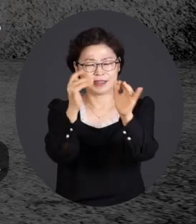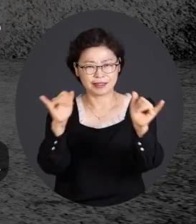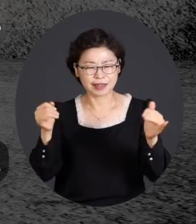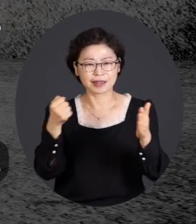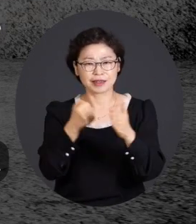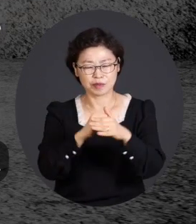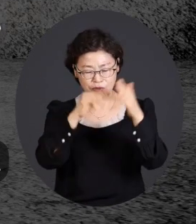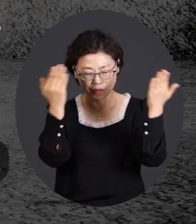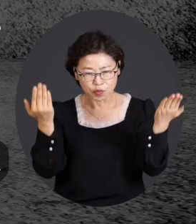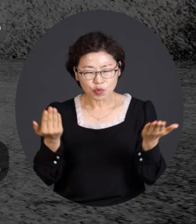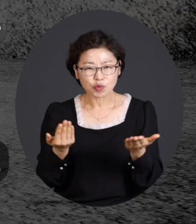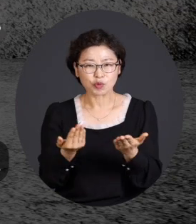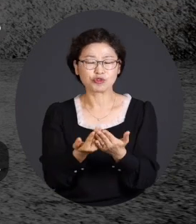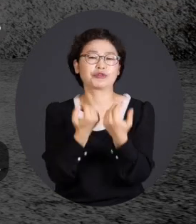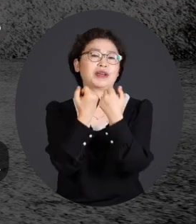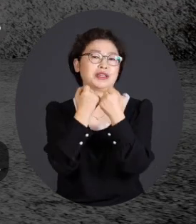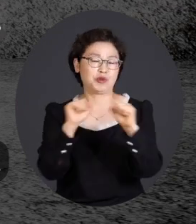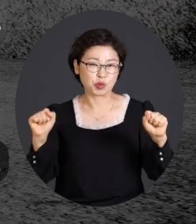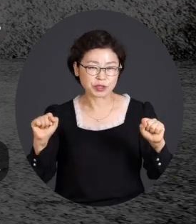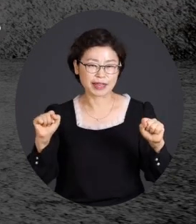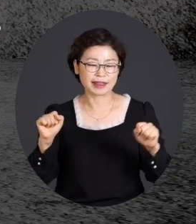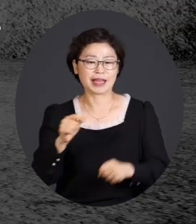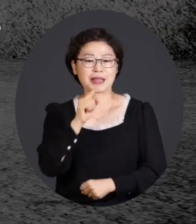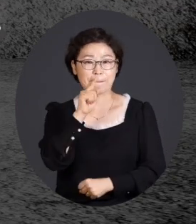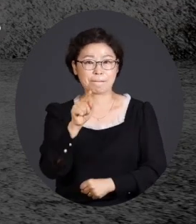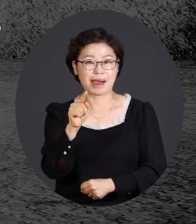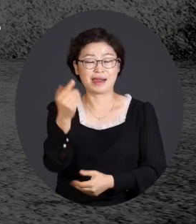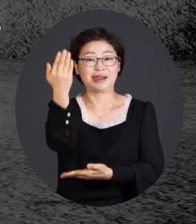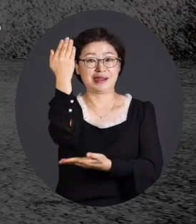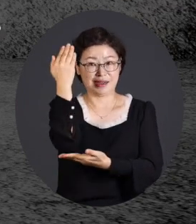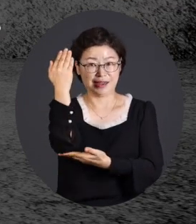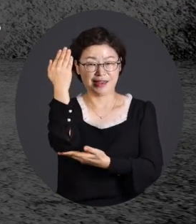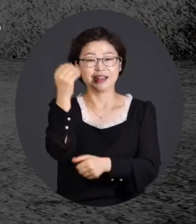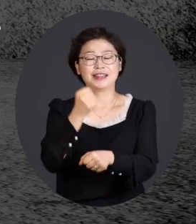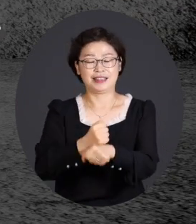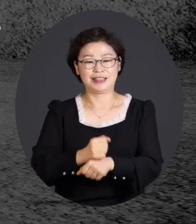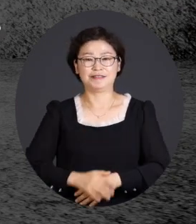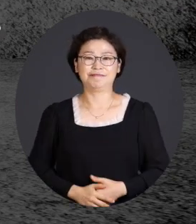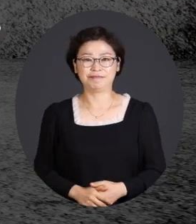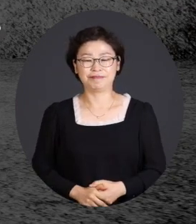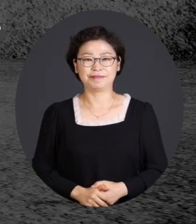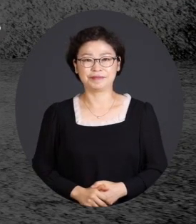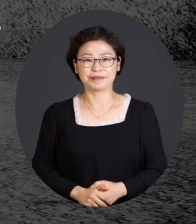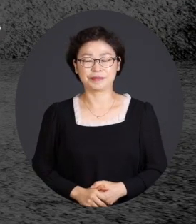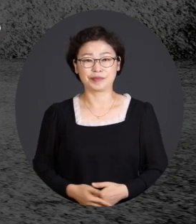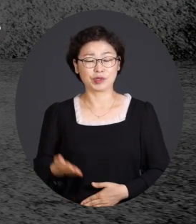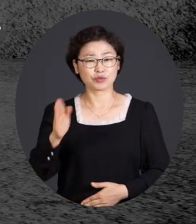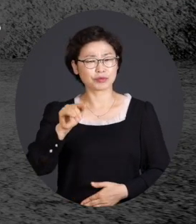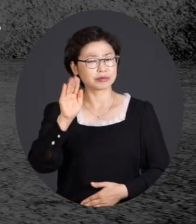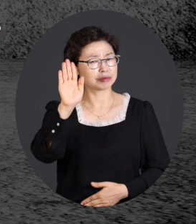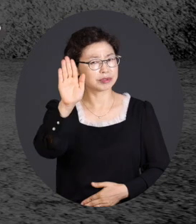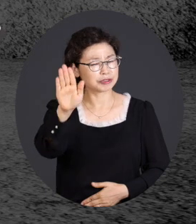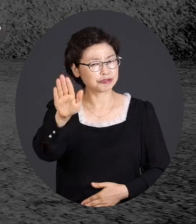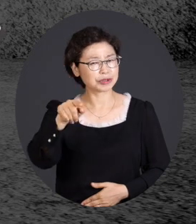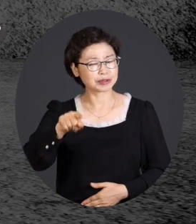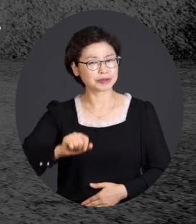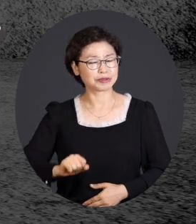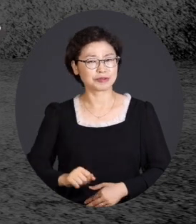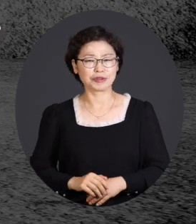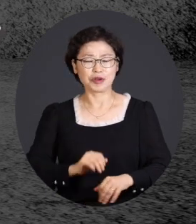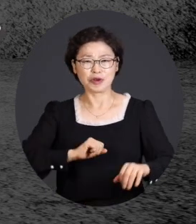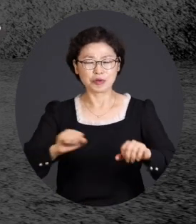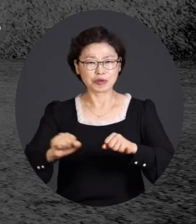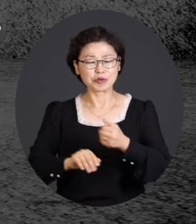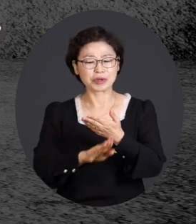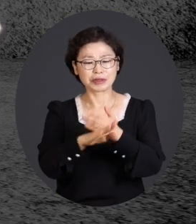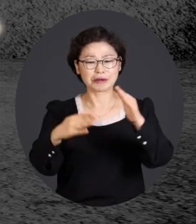모두가 용서한다는 뜻으로 비석을 세운다. 이렇게 했어요. 그런데 그 이후에 그런 운동이